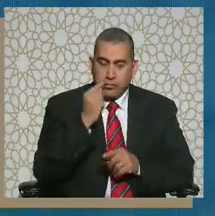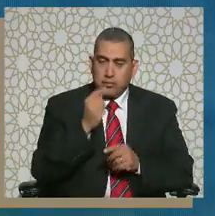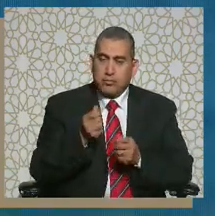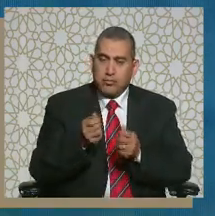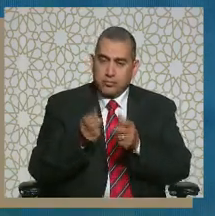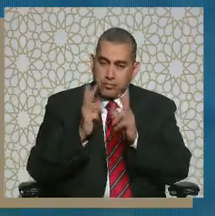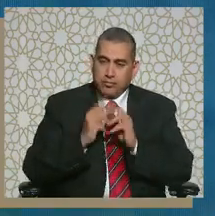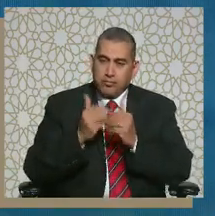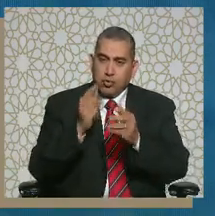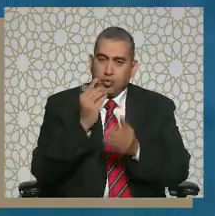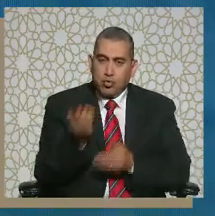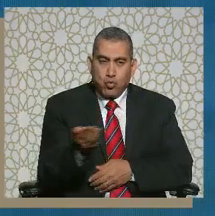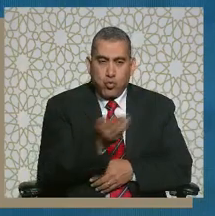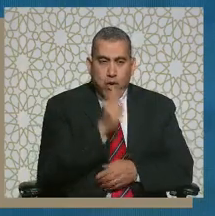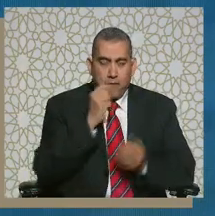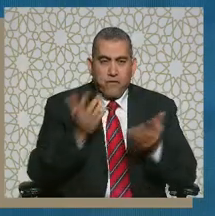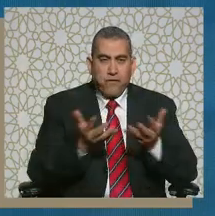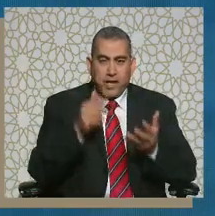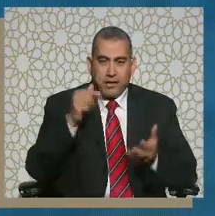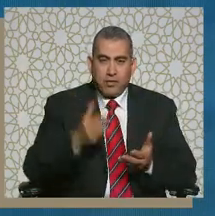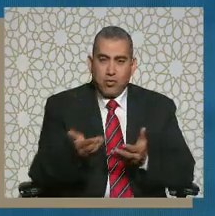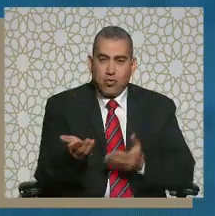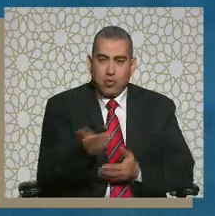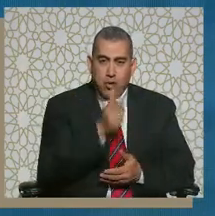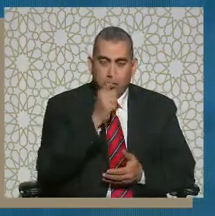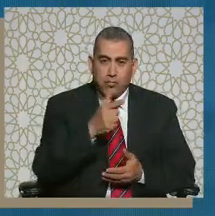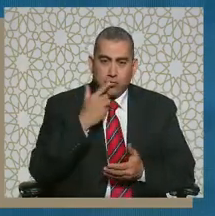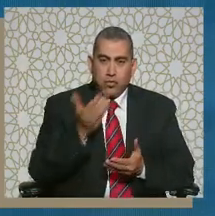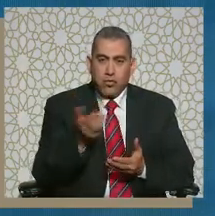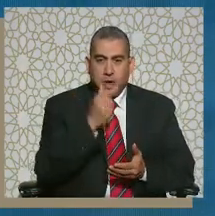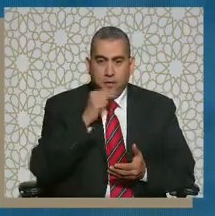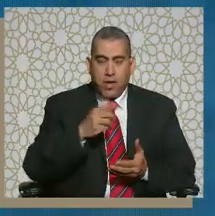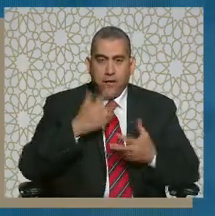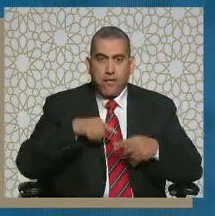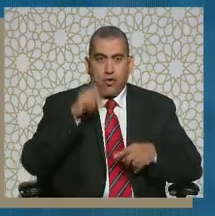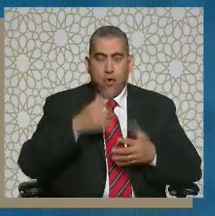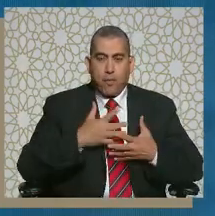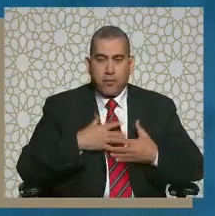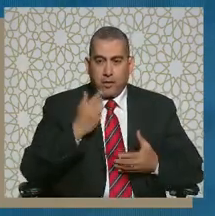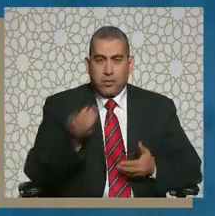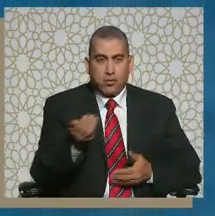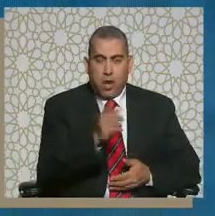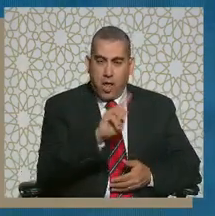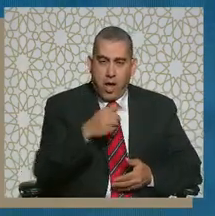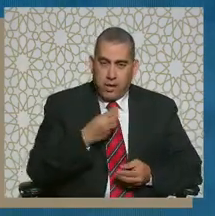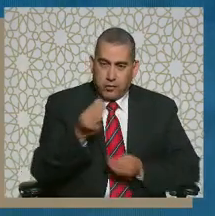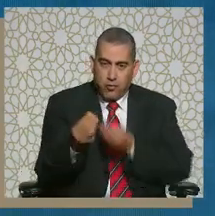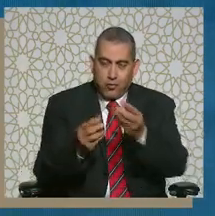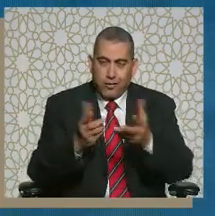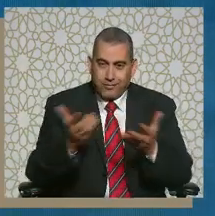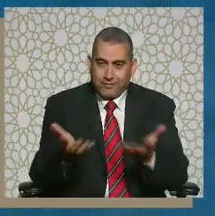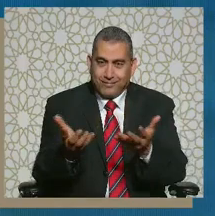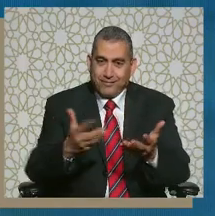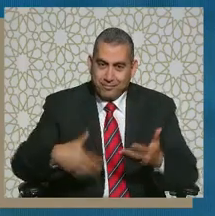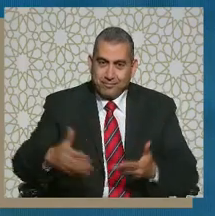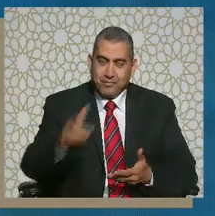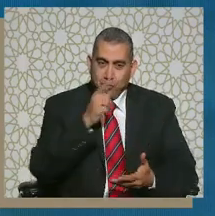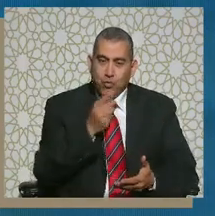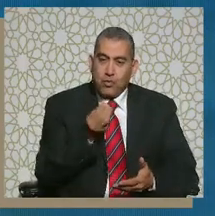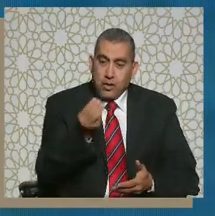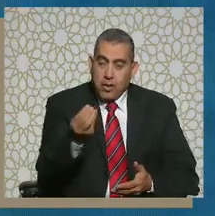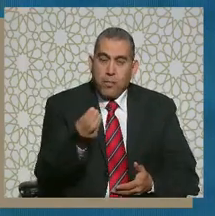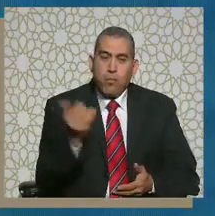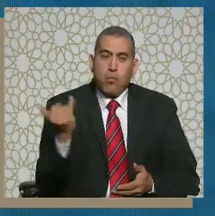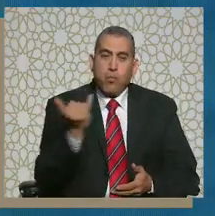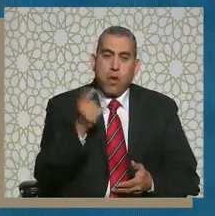السؤال في بعض روايات الحديث غنوم عن السؤال في هذا اليوم فيبقى مهم جدا جدا جدا ان احنا نعمل